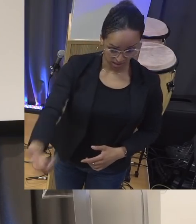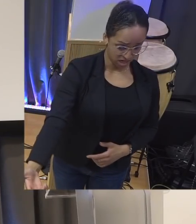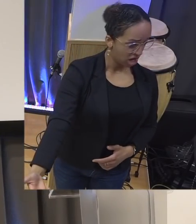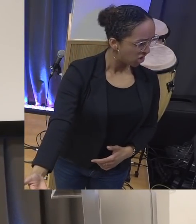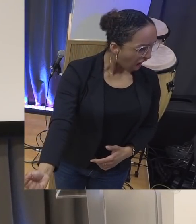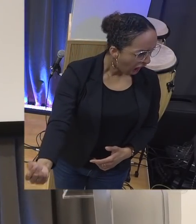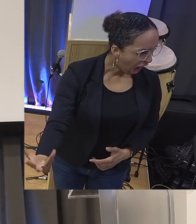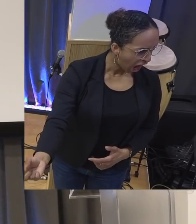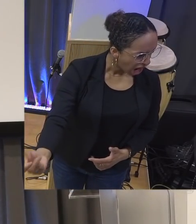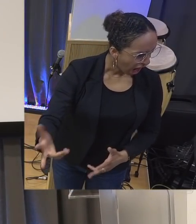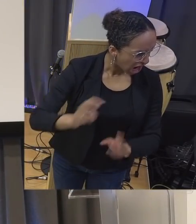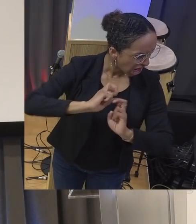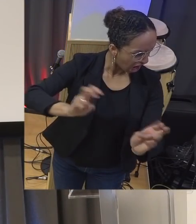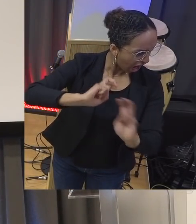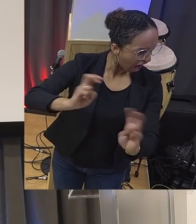Tellement il me criait dessus.